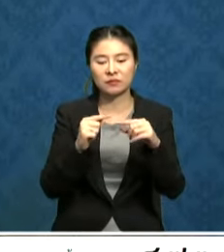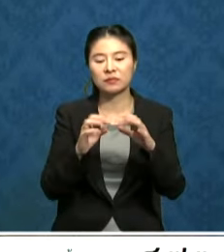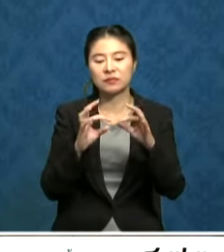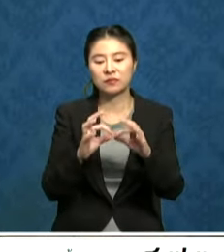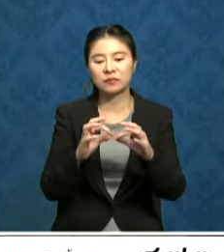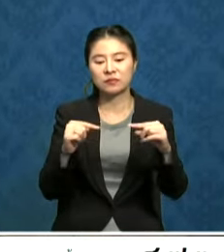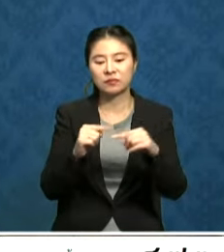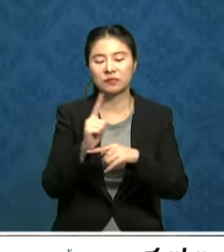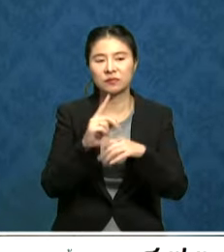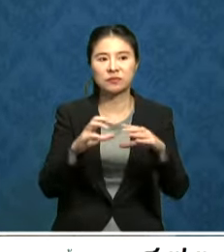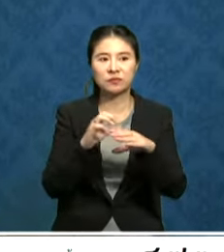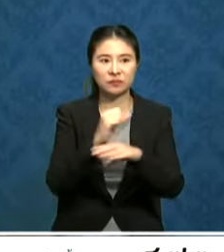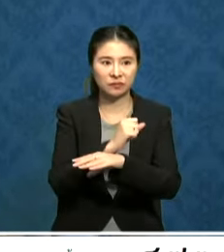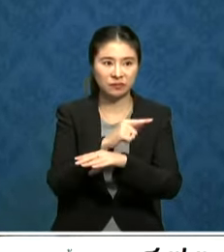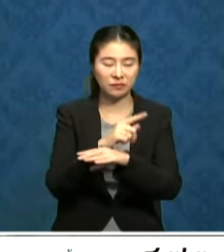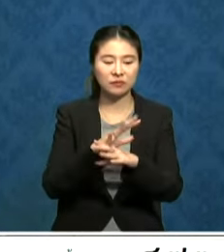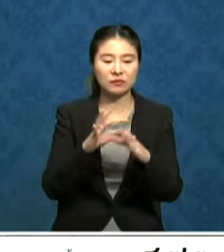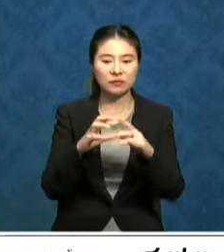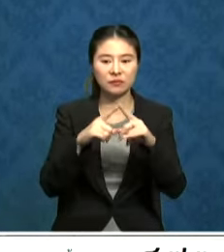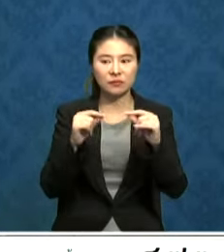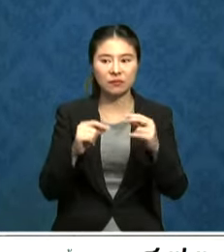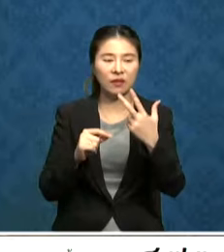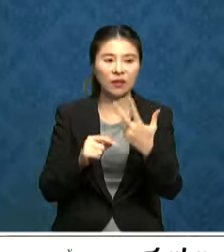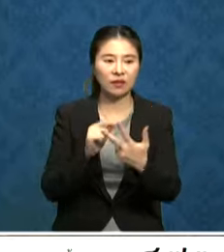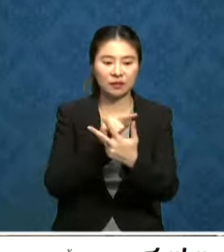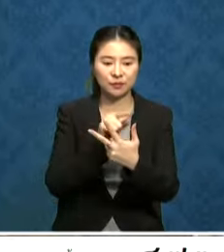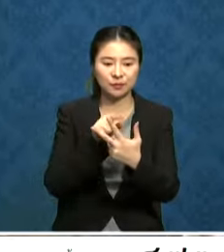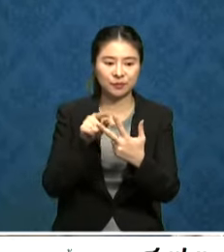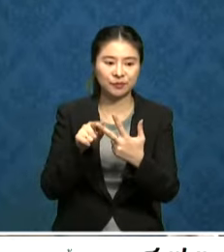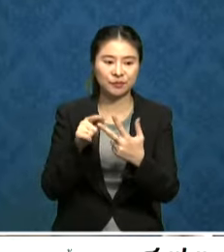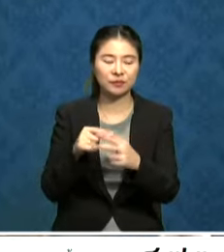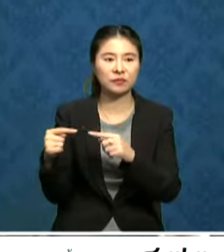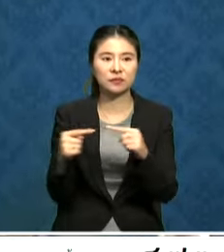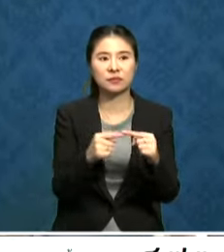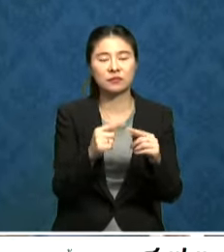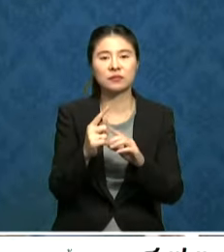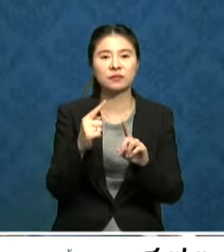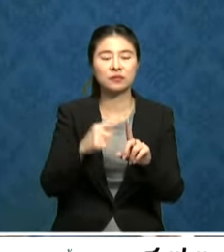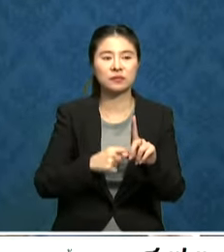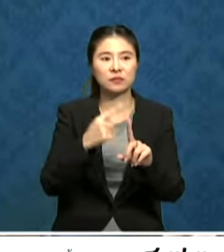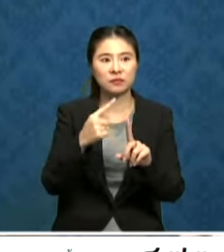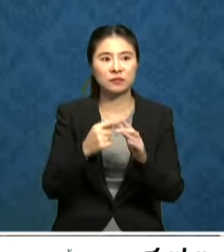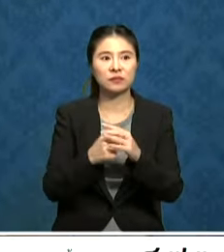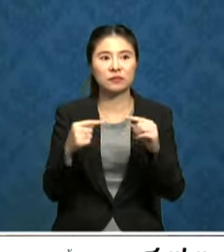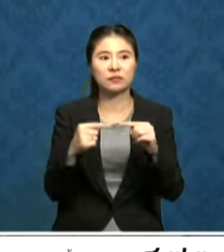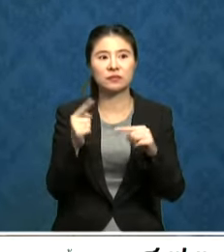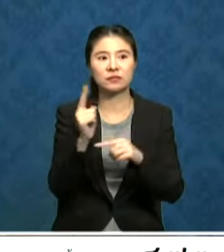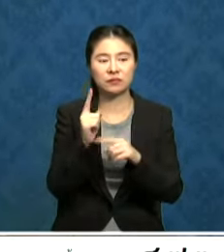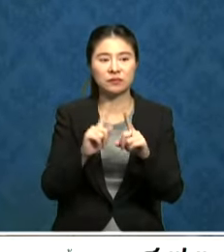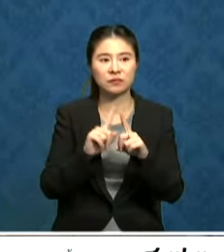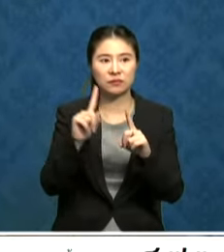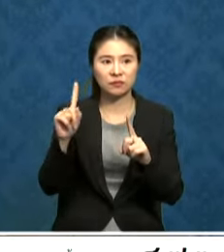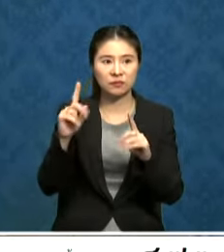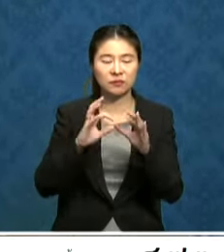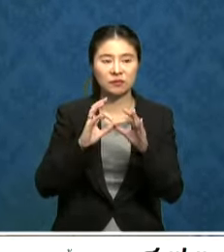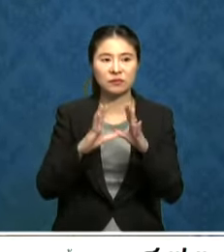เหตุการณ์ทางการเมืองที่สำคัญ 3เหตุการณ์ที่เกิดขึ้นต่อเนื่องภายในระยะเวลา 1เดือนนั่นคือเหตุการณ์ที่ 1คือ